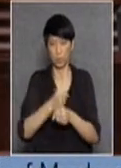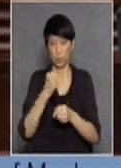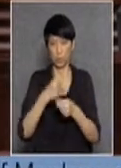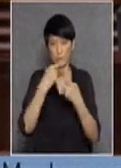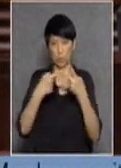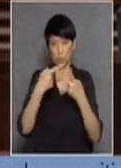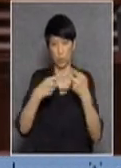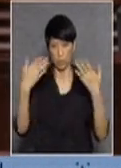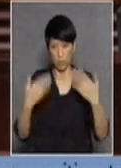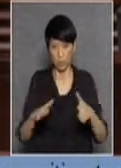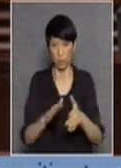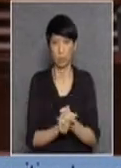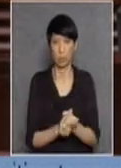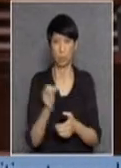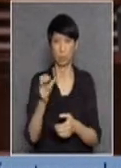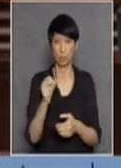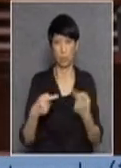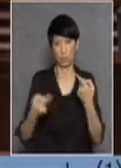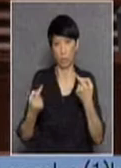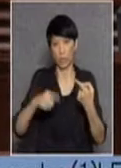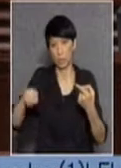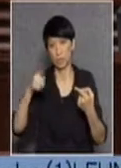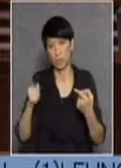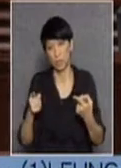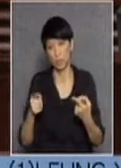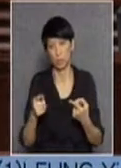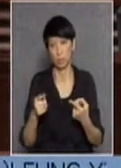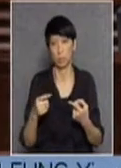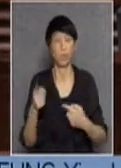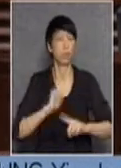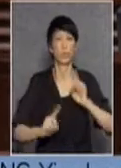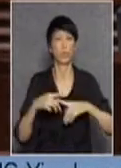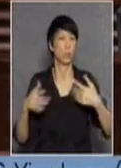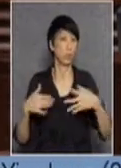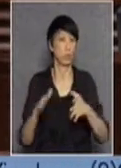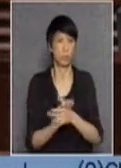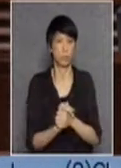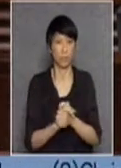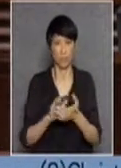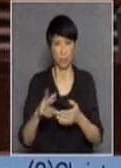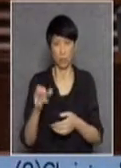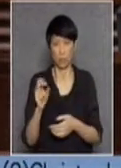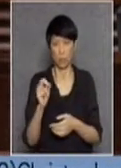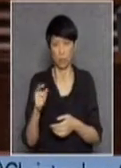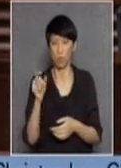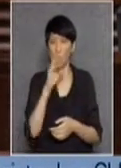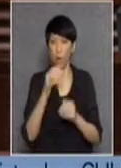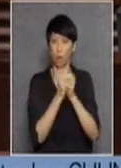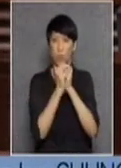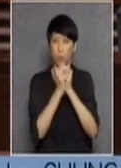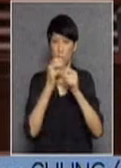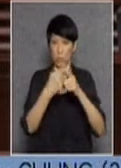后仍然是11,000多。那都不紧要，主席，竟然仍然被人过年之前一个月